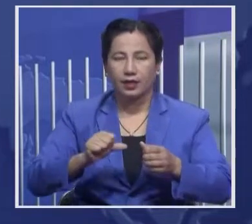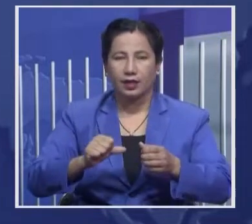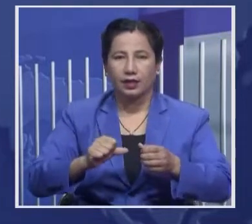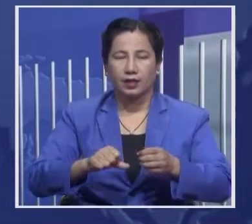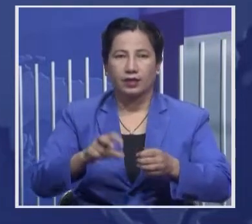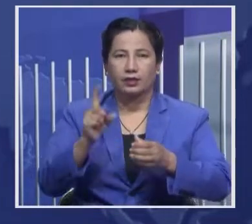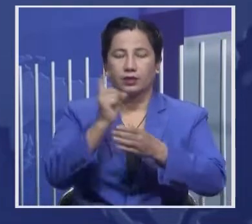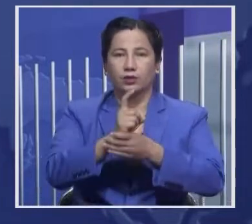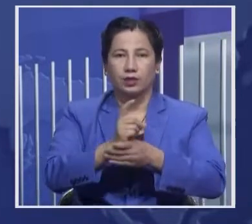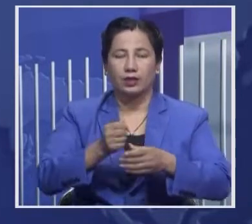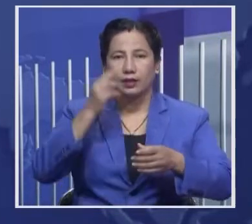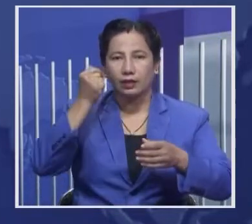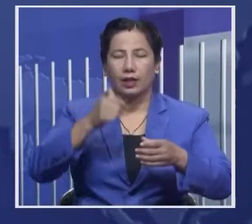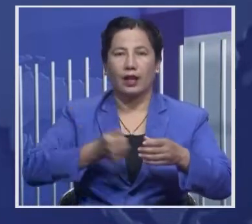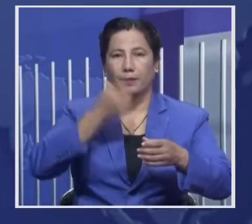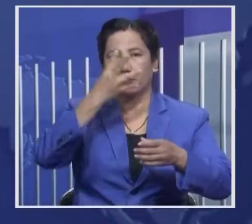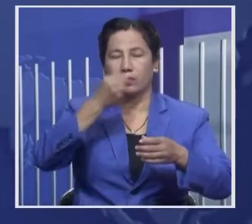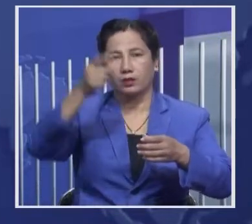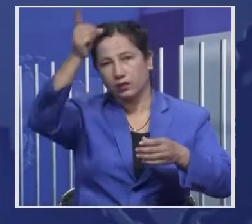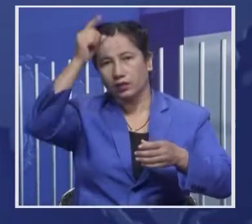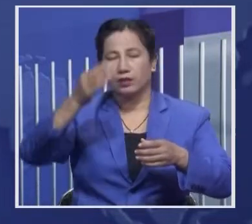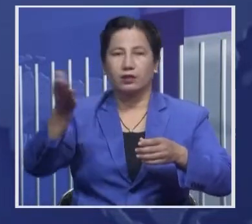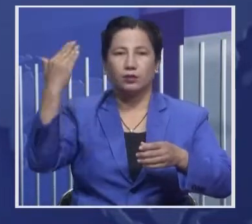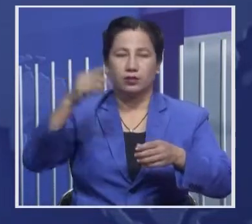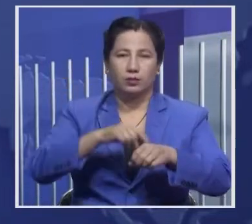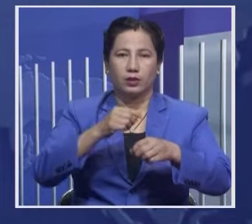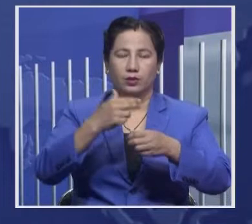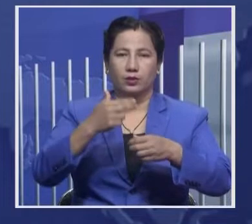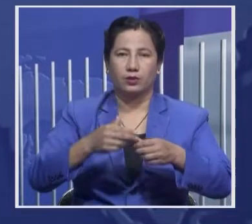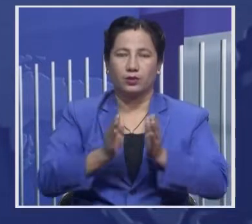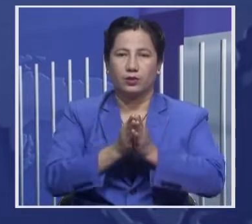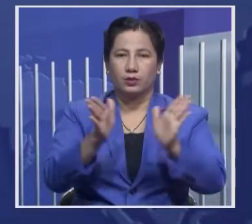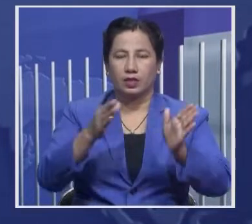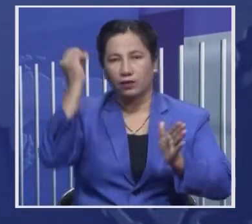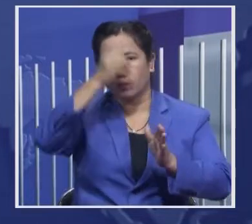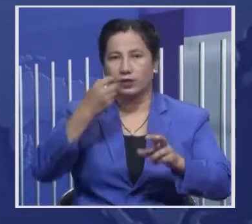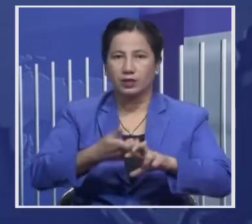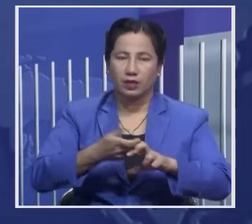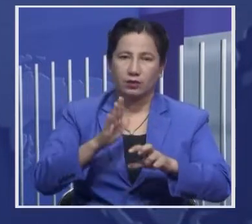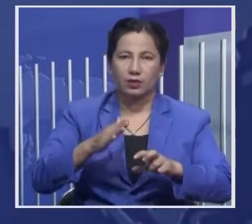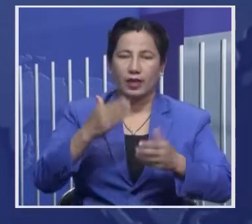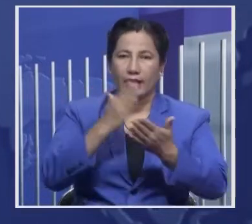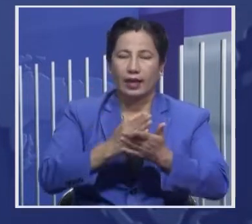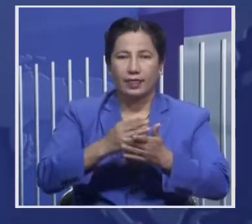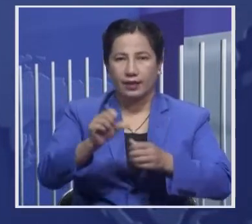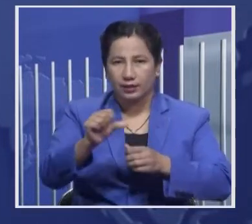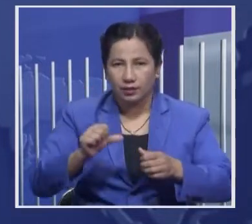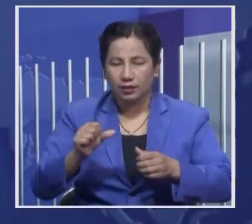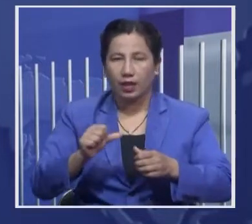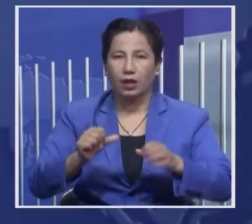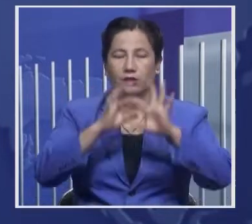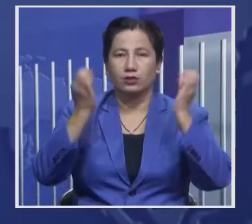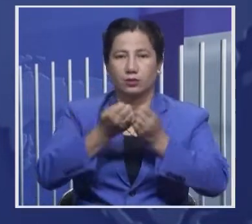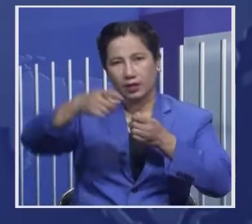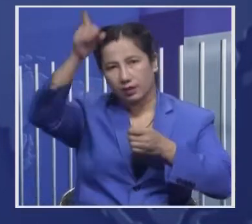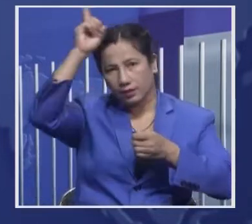राणा थारूको आफ्नै मौलिक भाषा संस्कृति छ, तर पछिल्लो समय यो जातिको ऐतिहासिक पहिचान सङ्कटमा छ। आदिवासी जनजाति समुदायको